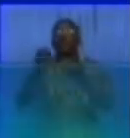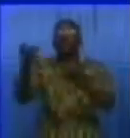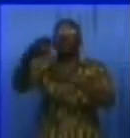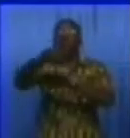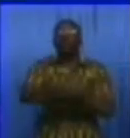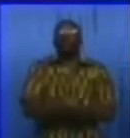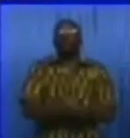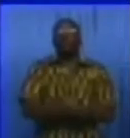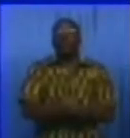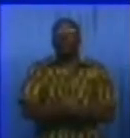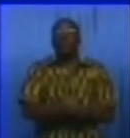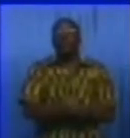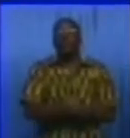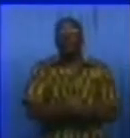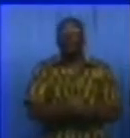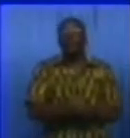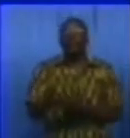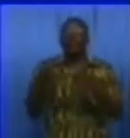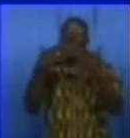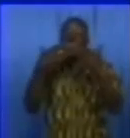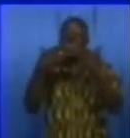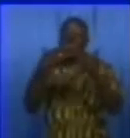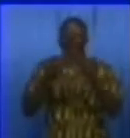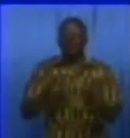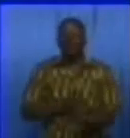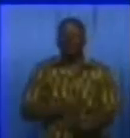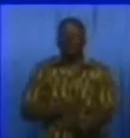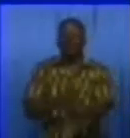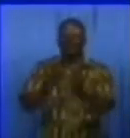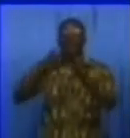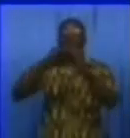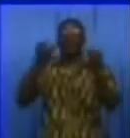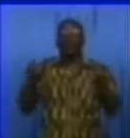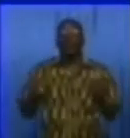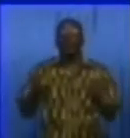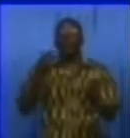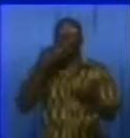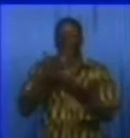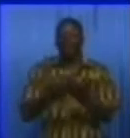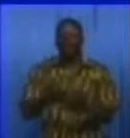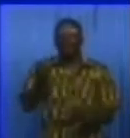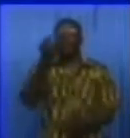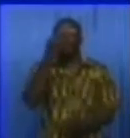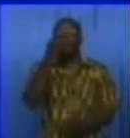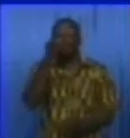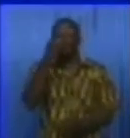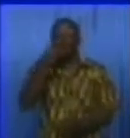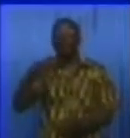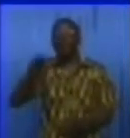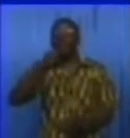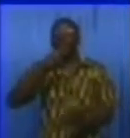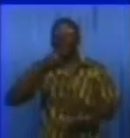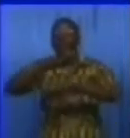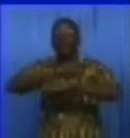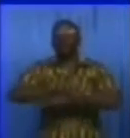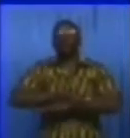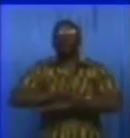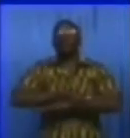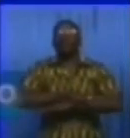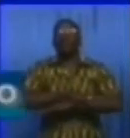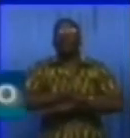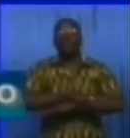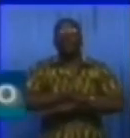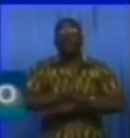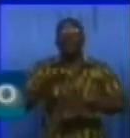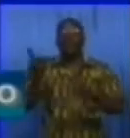jour. Merci de suivre ce journal et bon appétit à vous qui êtes à table.